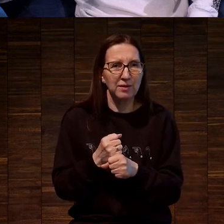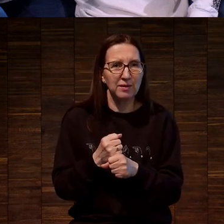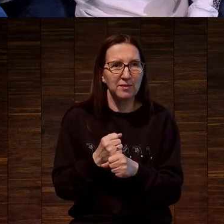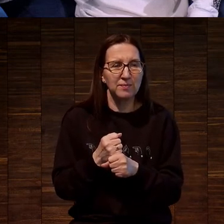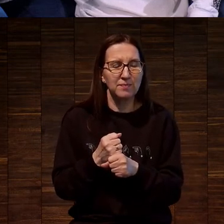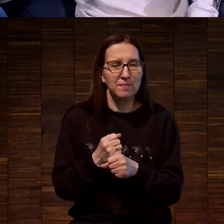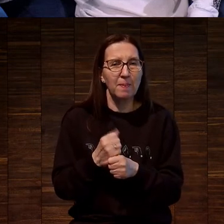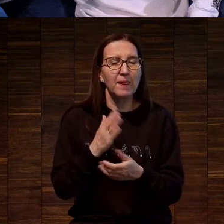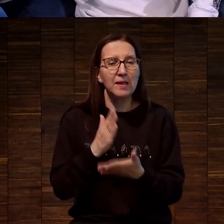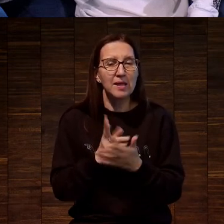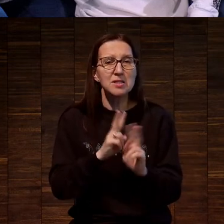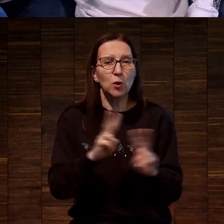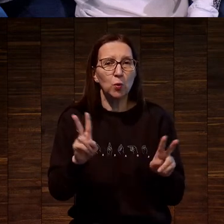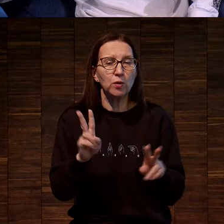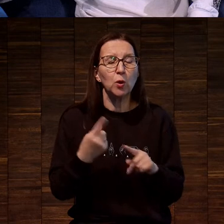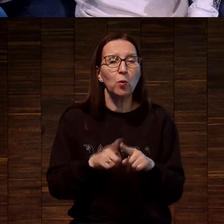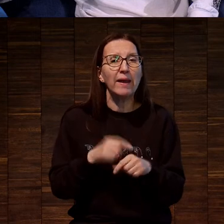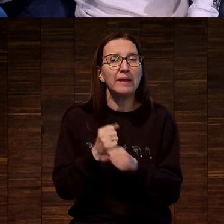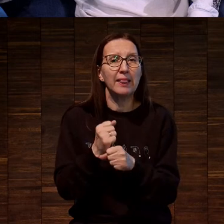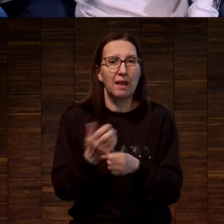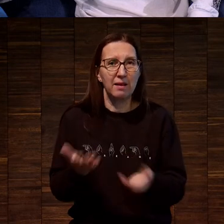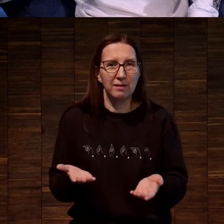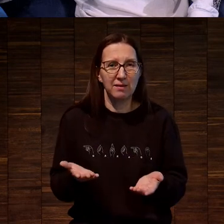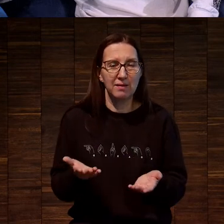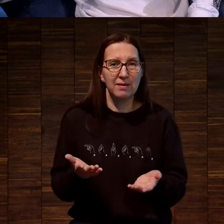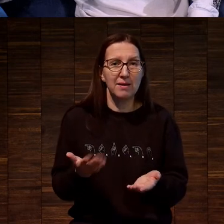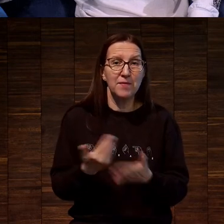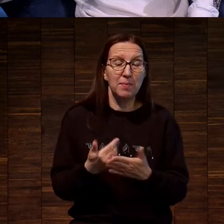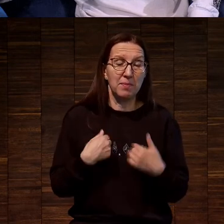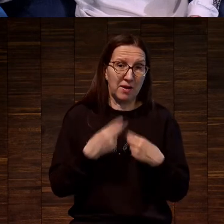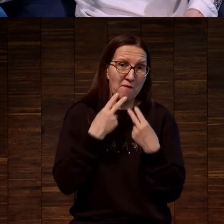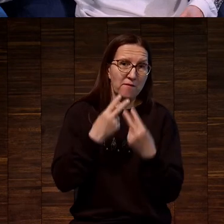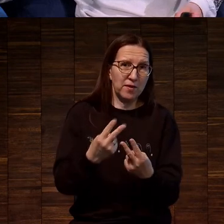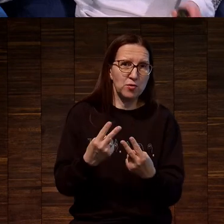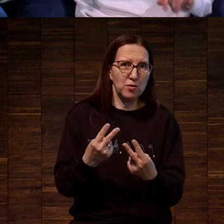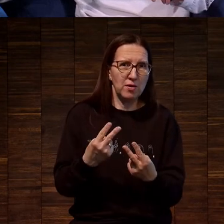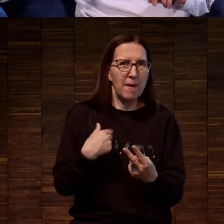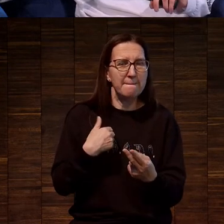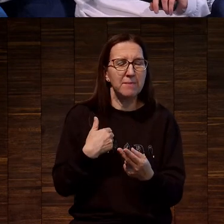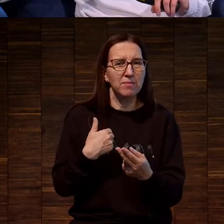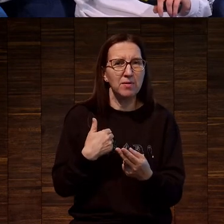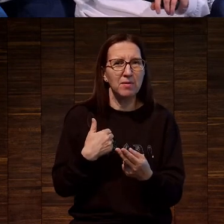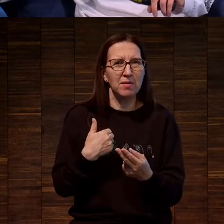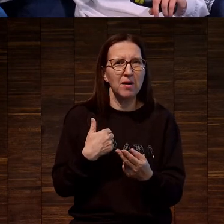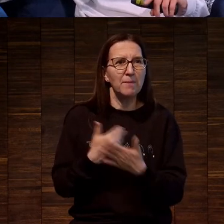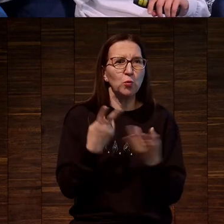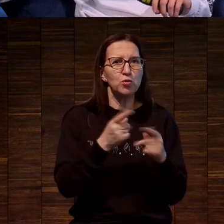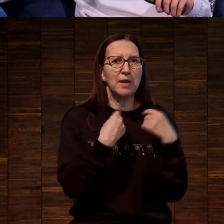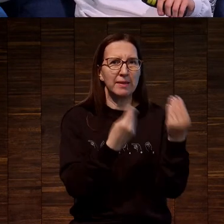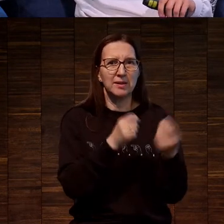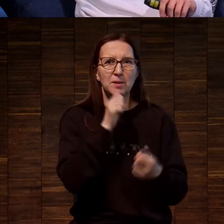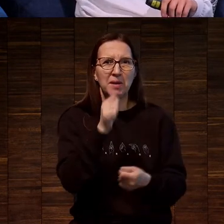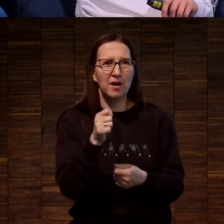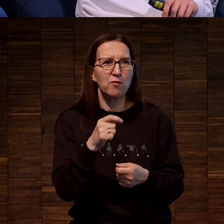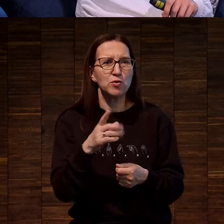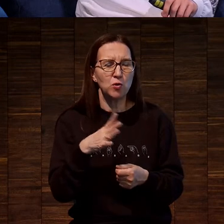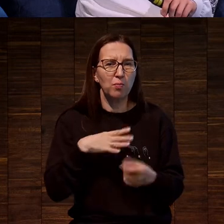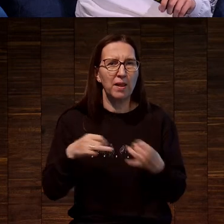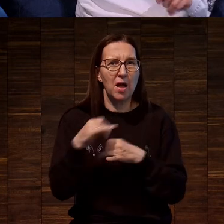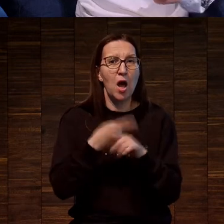сделает. То есть есть кто-то, кто это делает. Вот я, например, вижу... Мне кажется, вам нужно, вам должен дать микрофон.